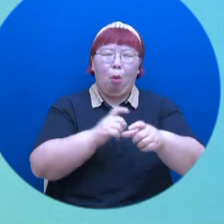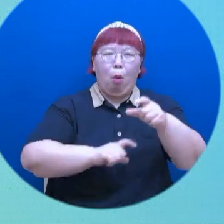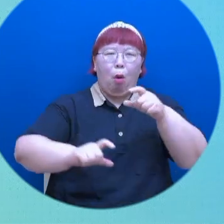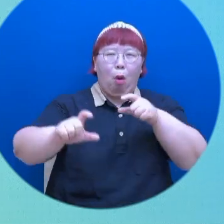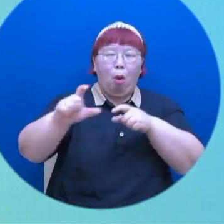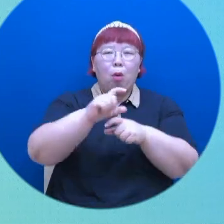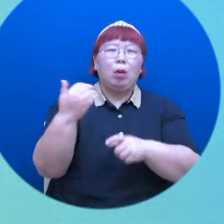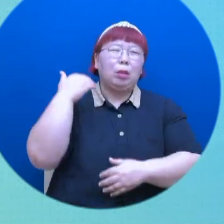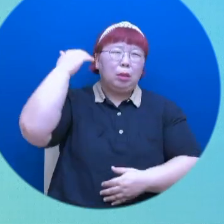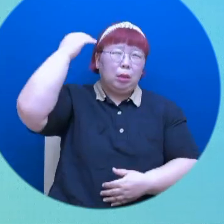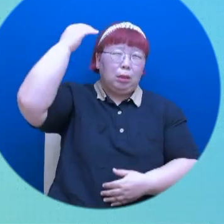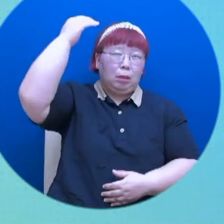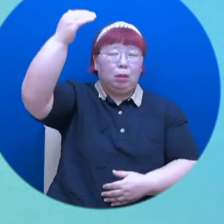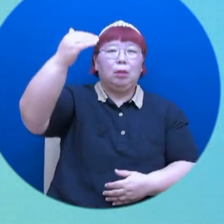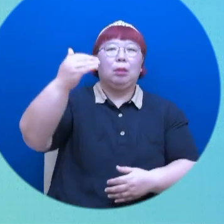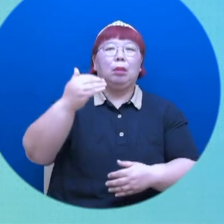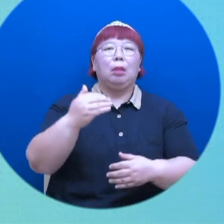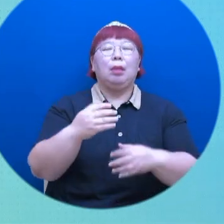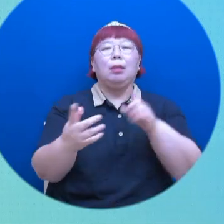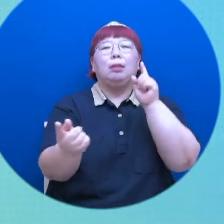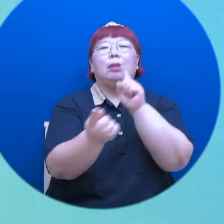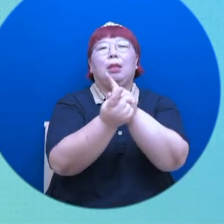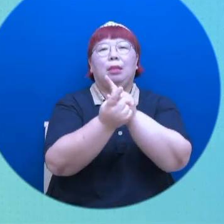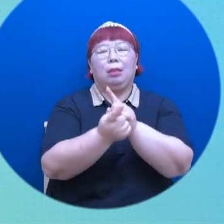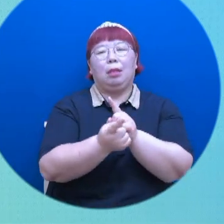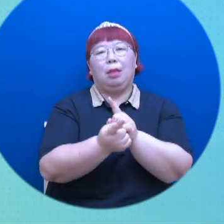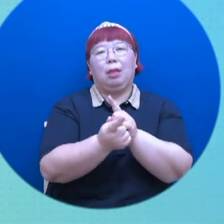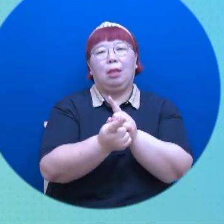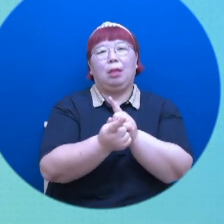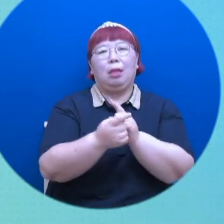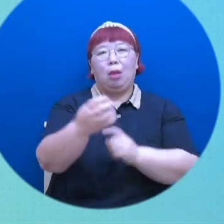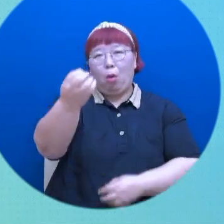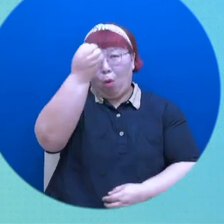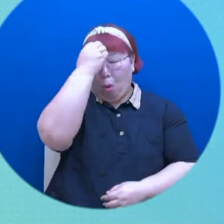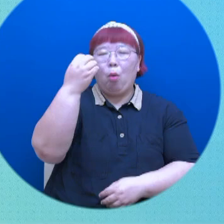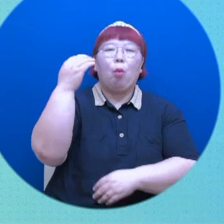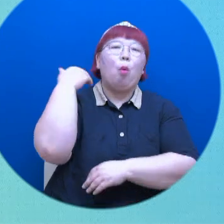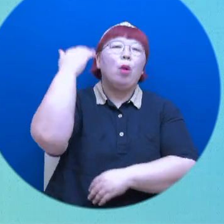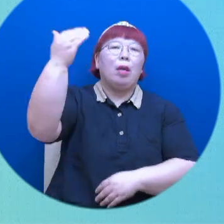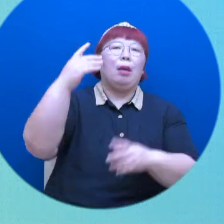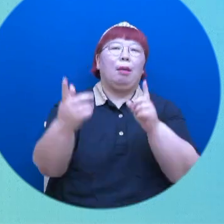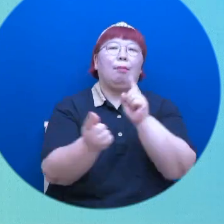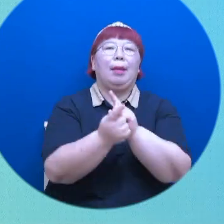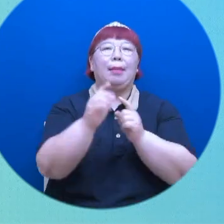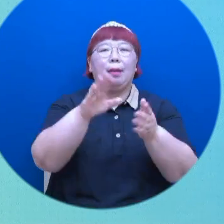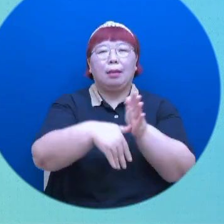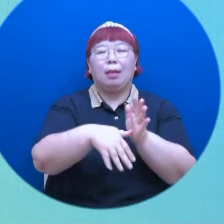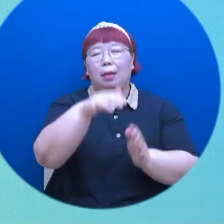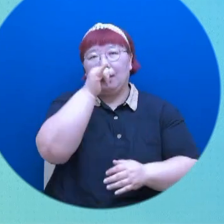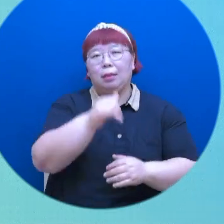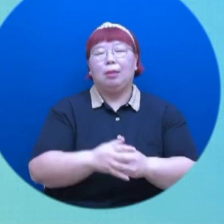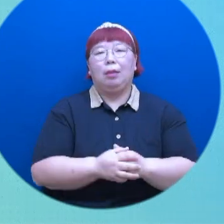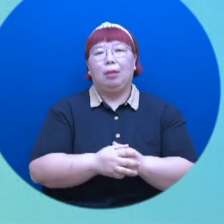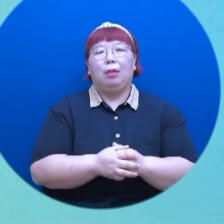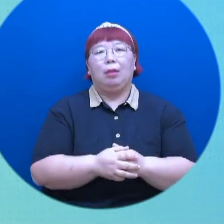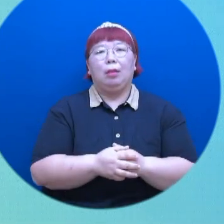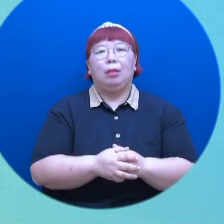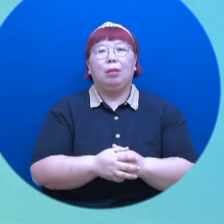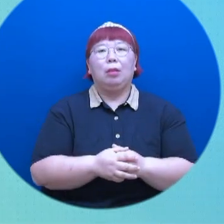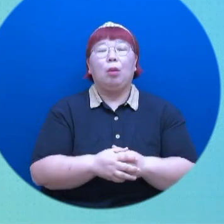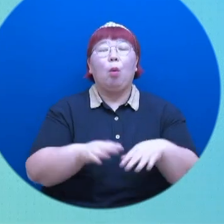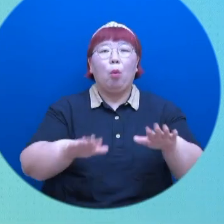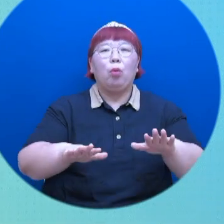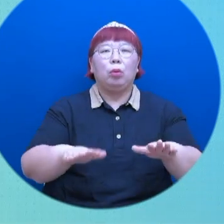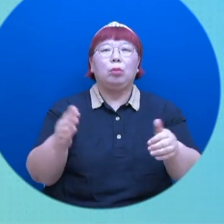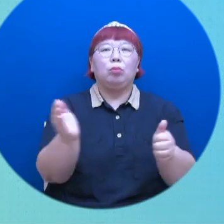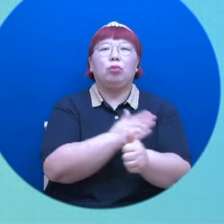더 커다란 상대 골리앗을 만날 때가 있어요. 그래서